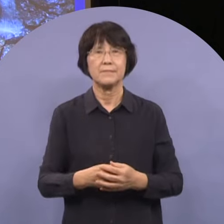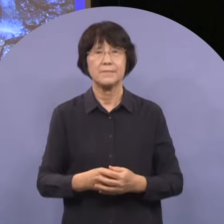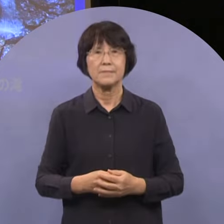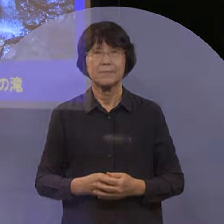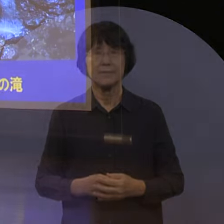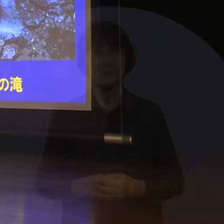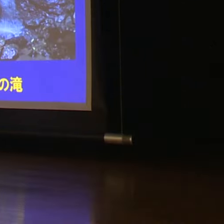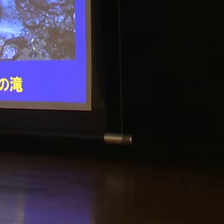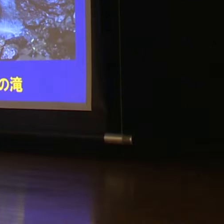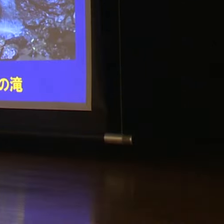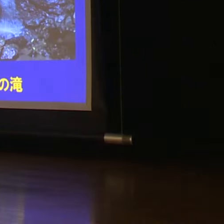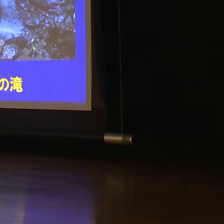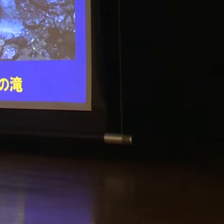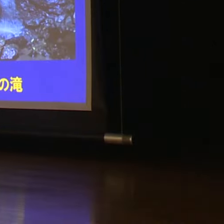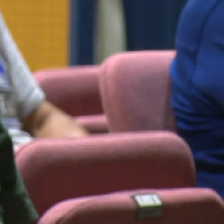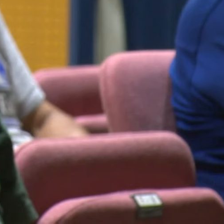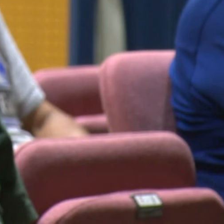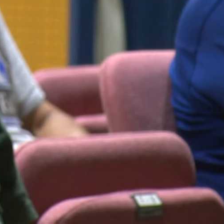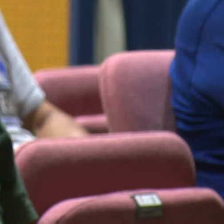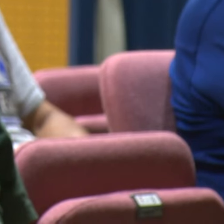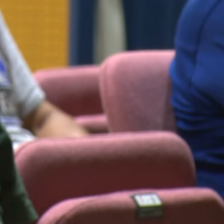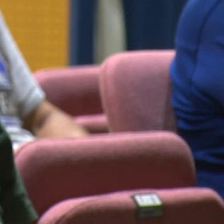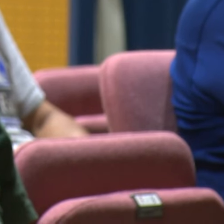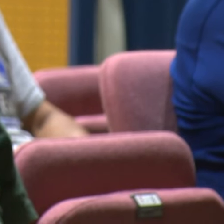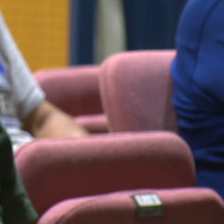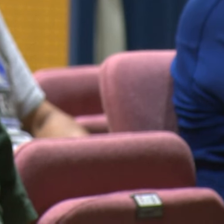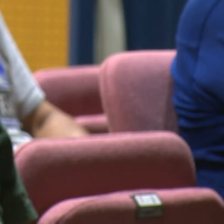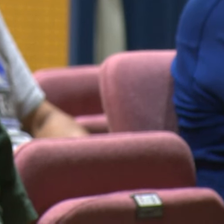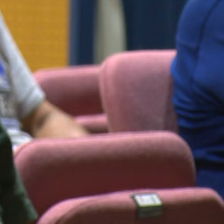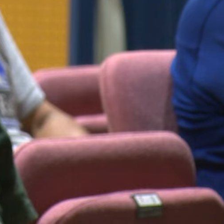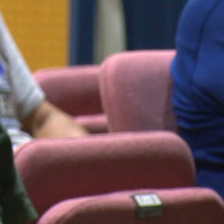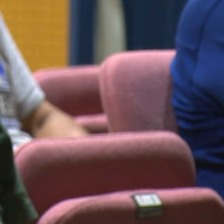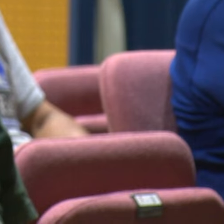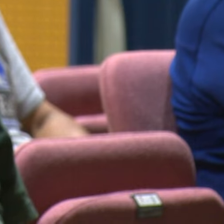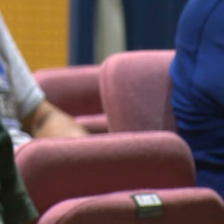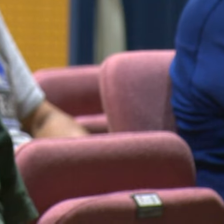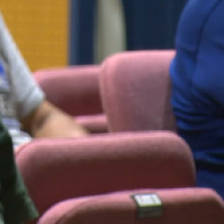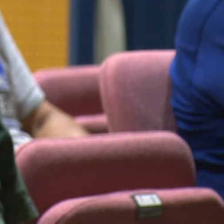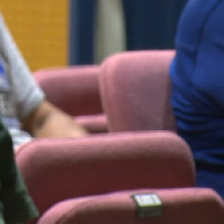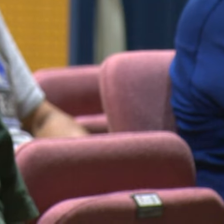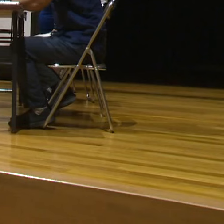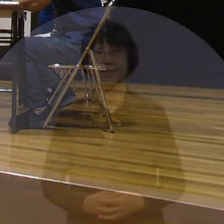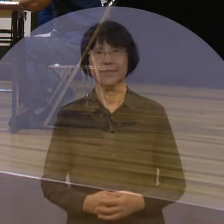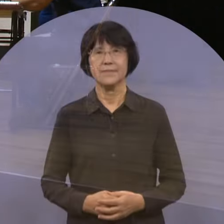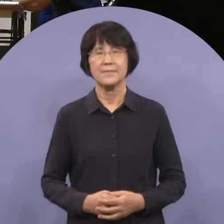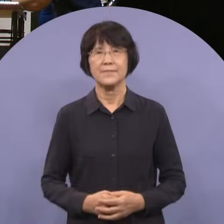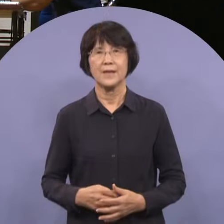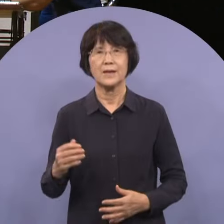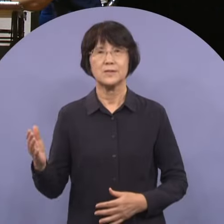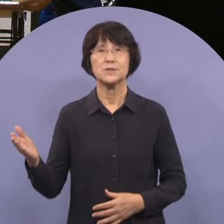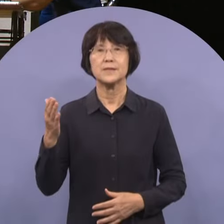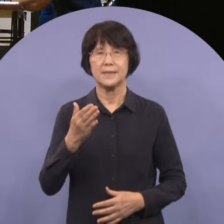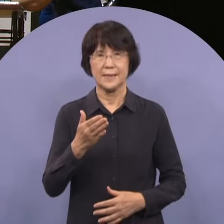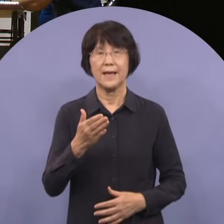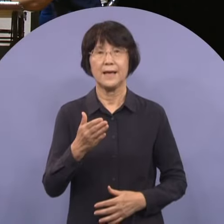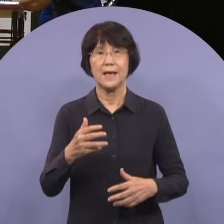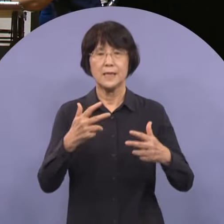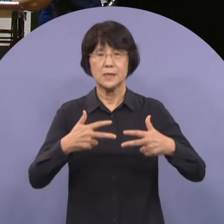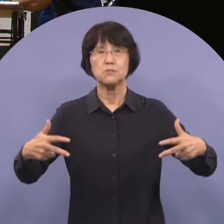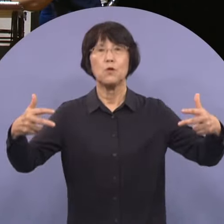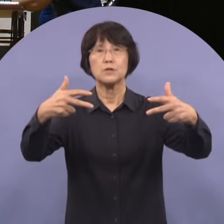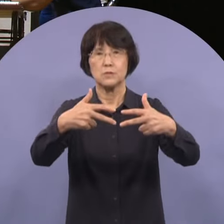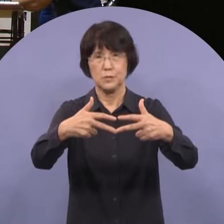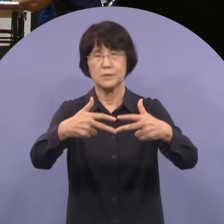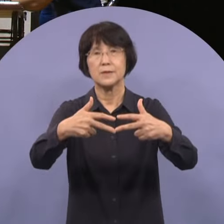で、その奥に滝があって、それは上の滝なんですけども、この掘ったの岩と、 続いて行われたシンポ